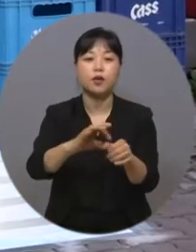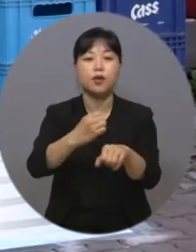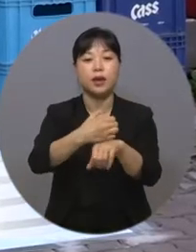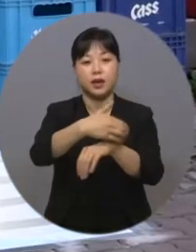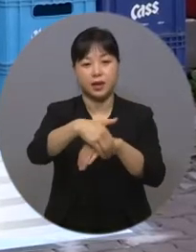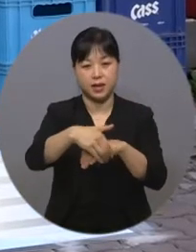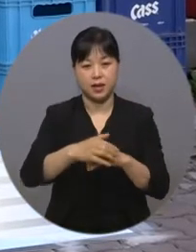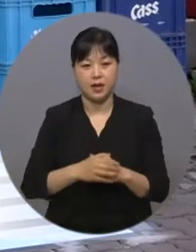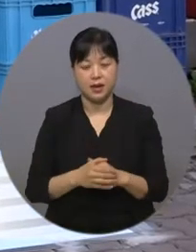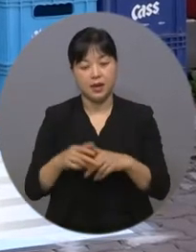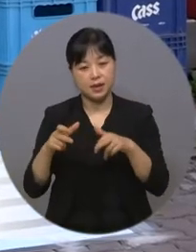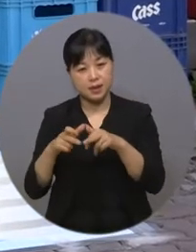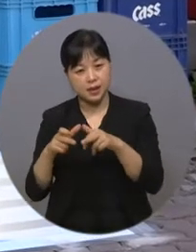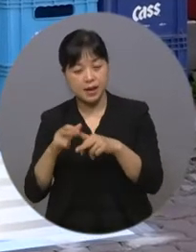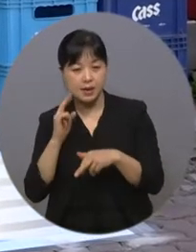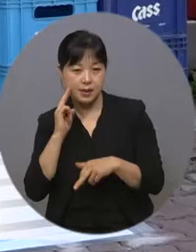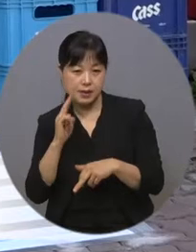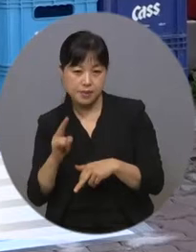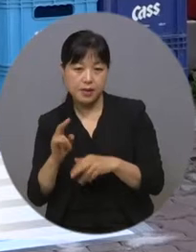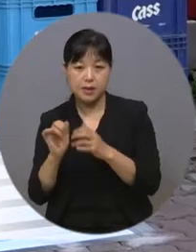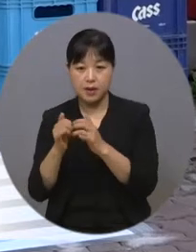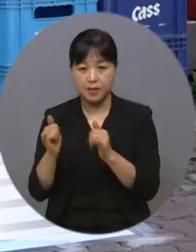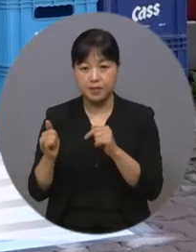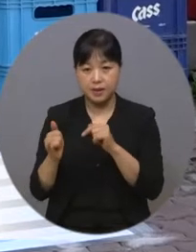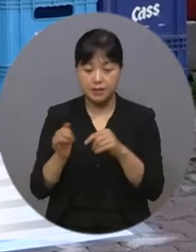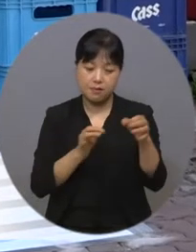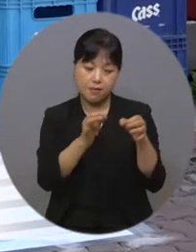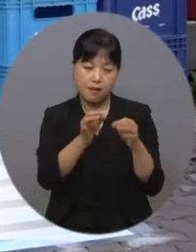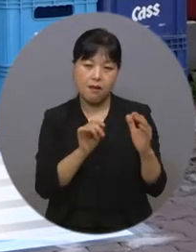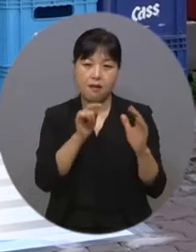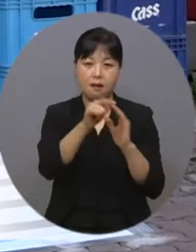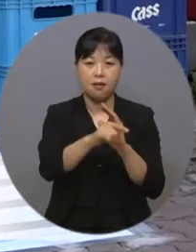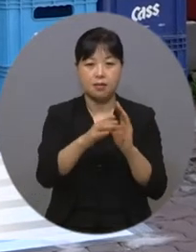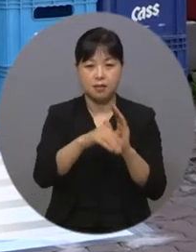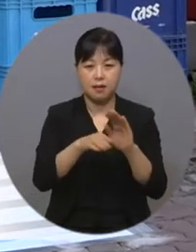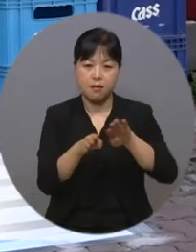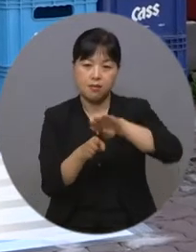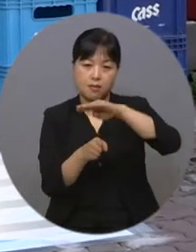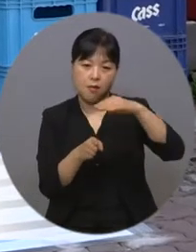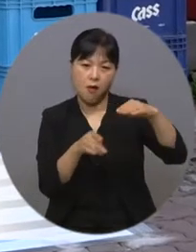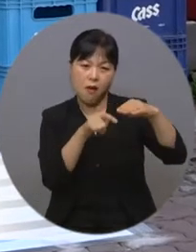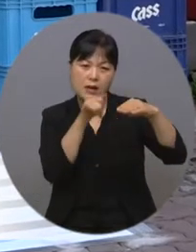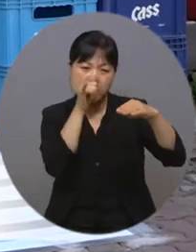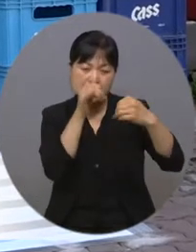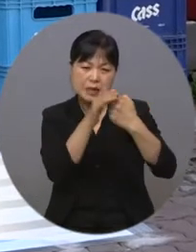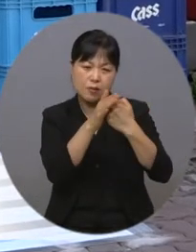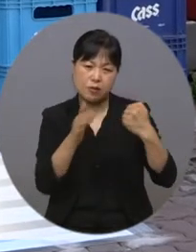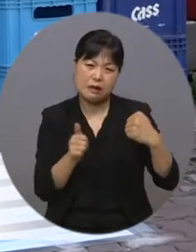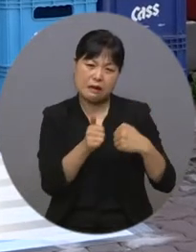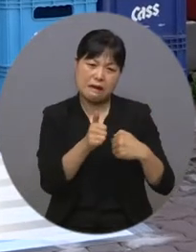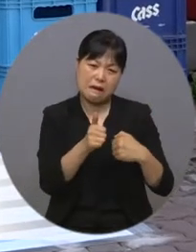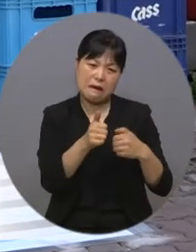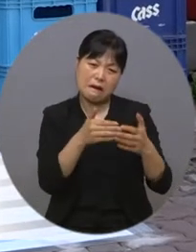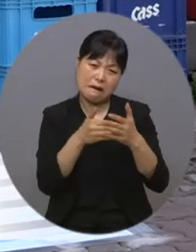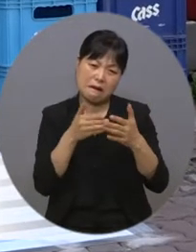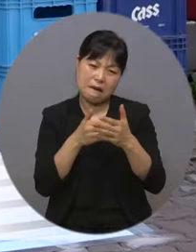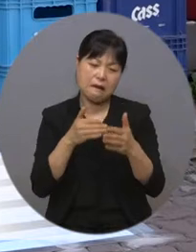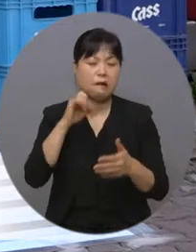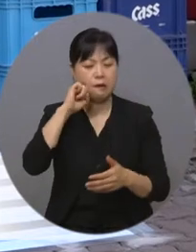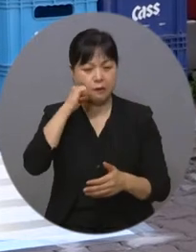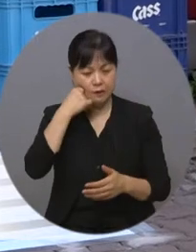장애가 심한 장애인들은 상점을 이용할 때 턱이 있어가지고 이용이 많이 어려운 점이